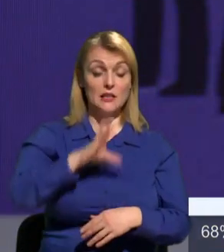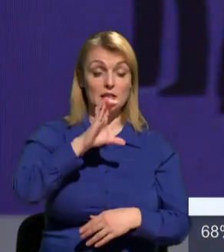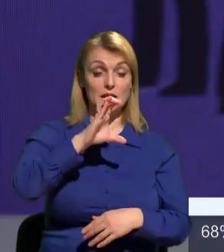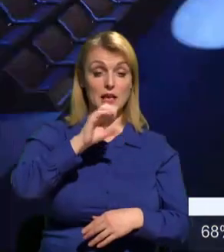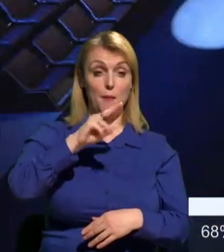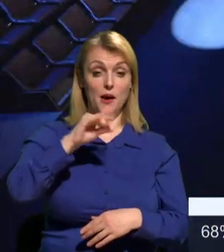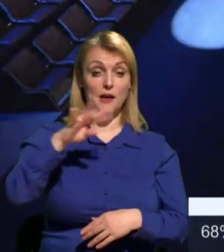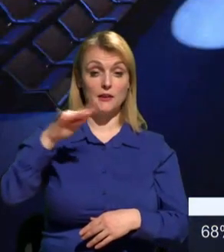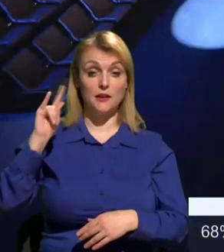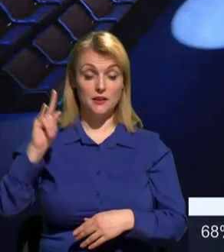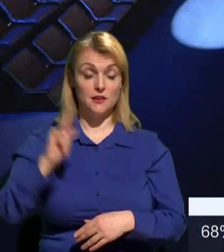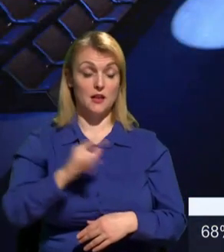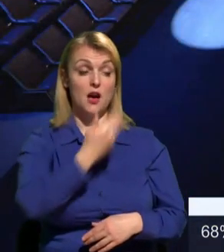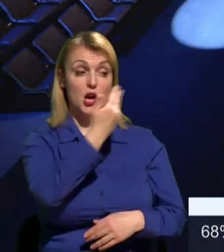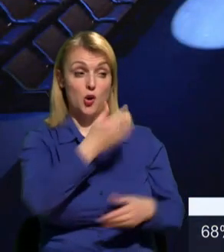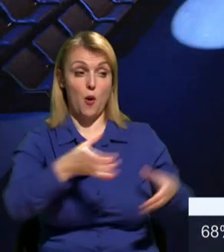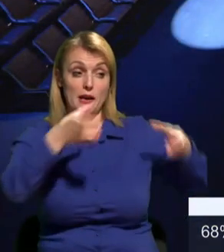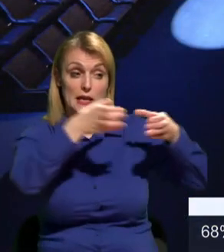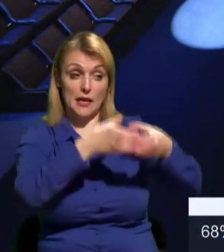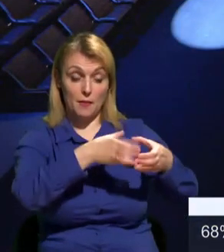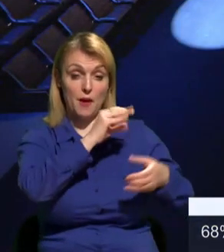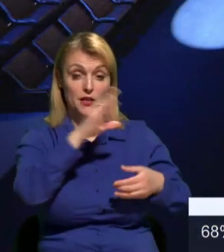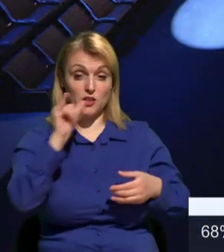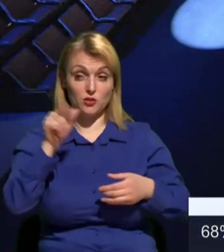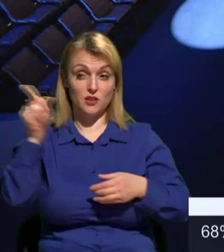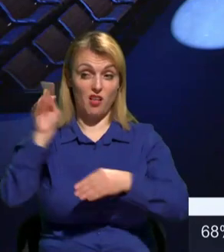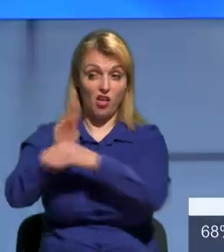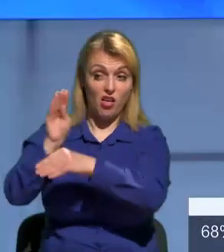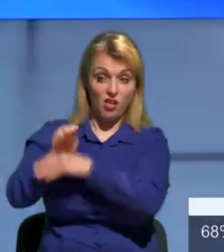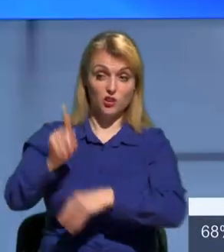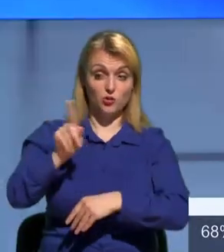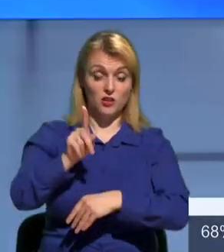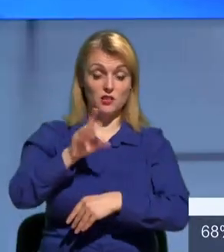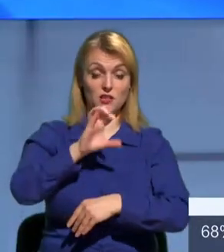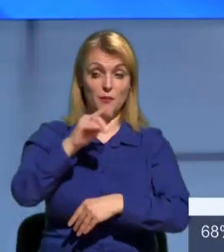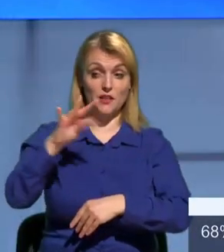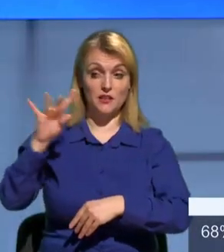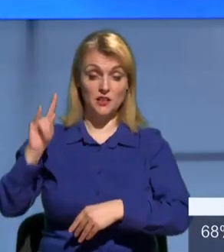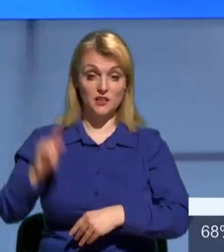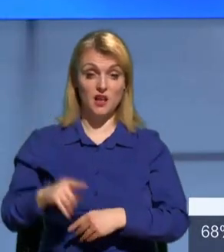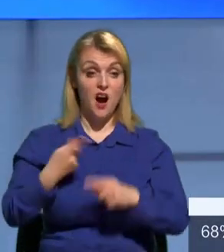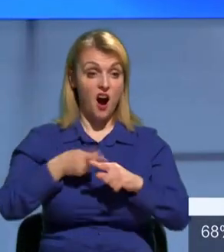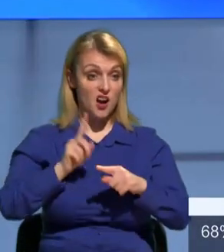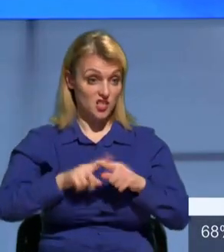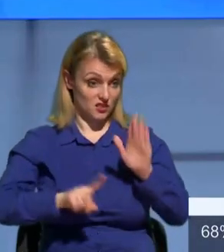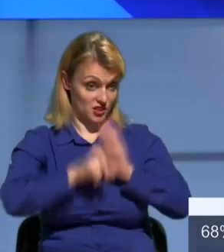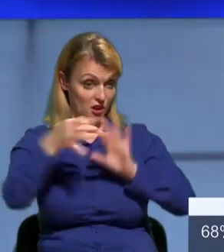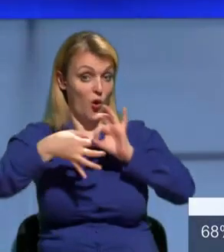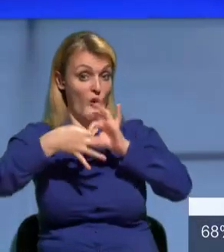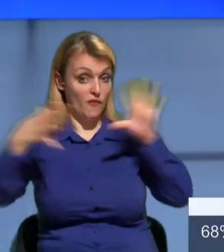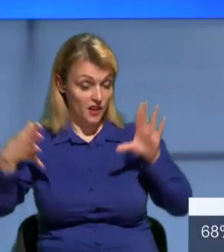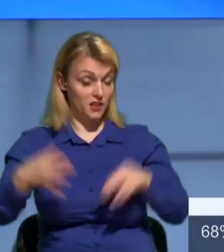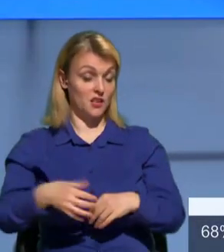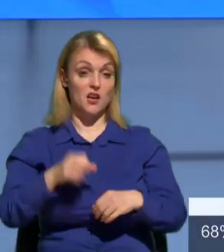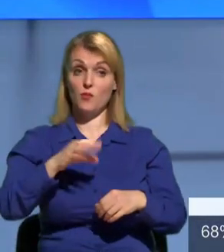Sandu, care îi numește separatiști, pe cei care cred altfel. Aceasta duce la conflict și la